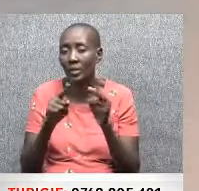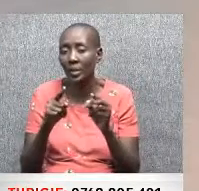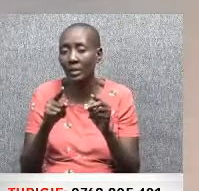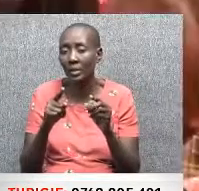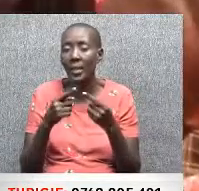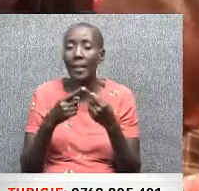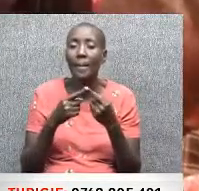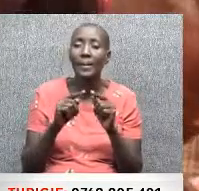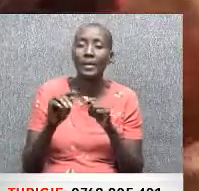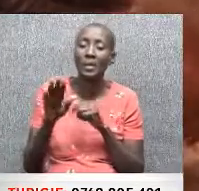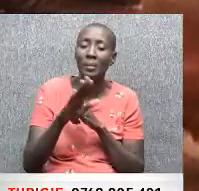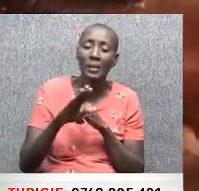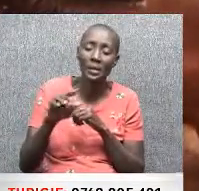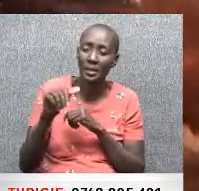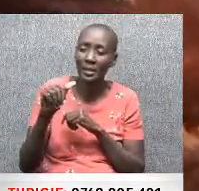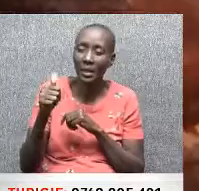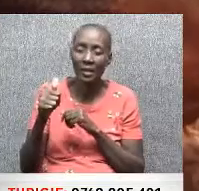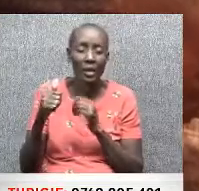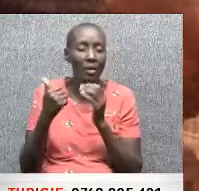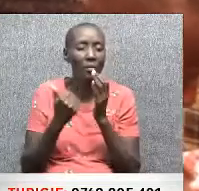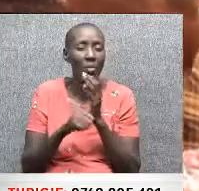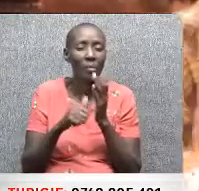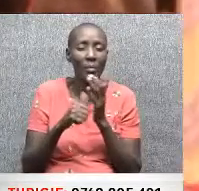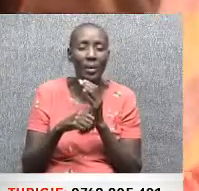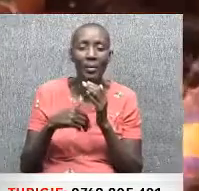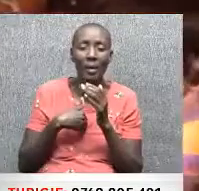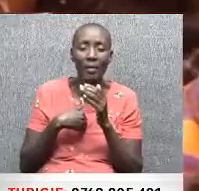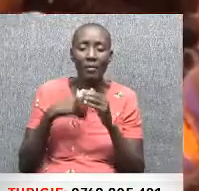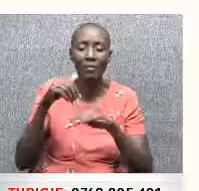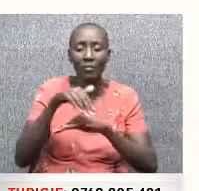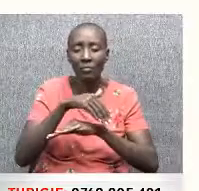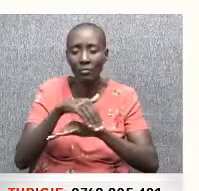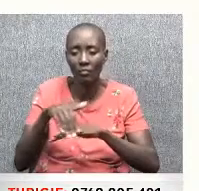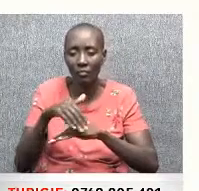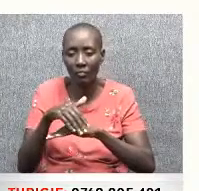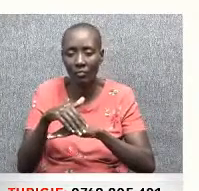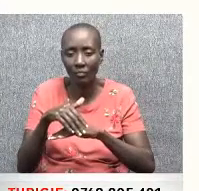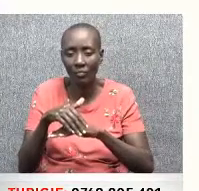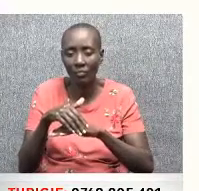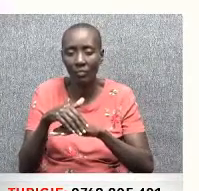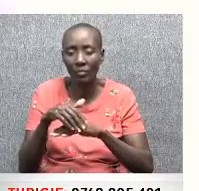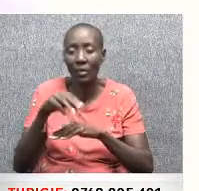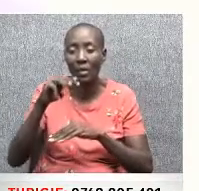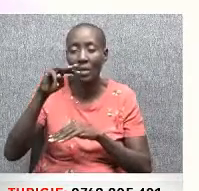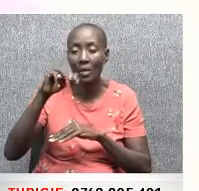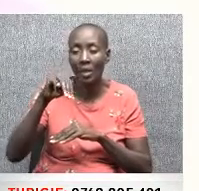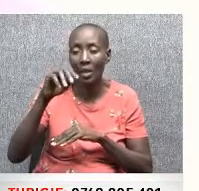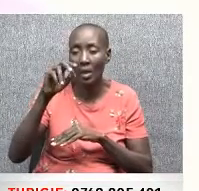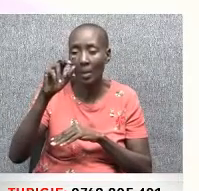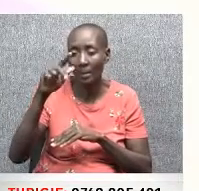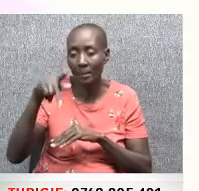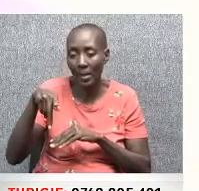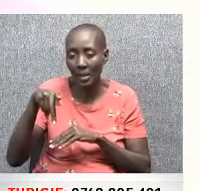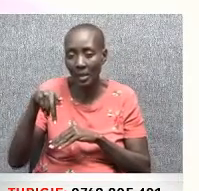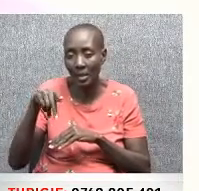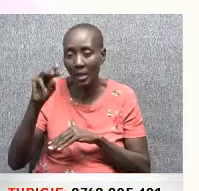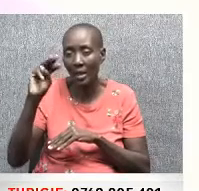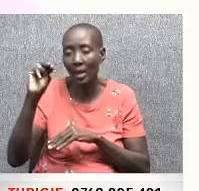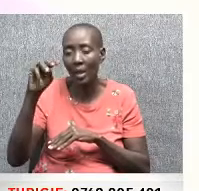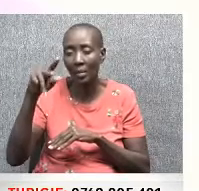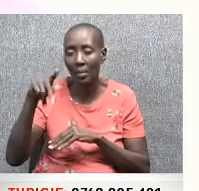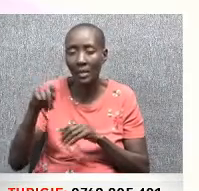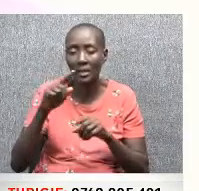kaunti ya Wajia yamekumbwa na mizozo wa mipaka. Msafara wa mbunge wa Wajia Kaskazini ulivamiwa katika kata